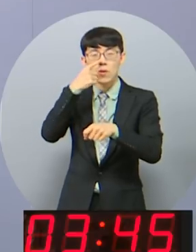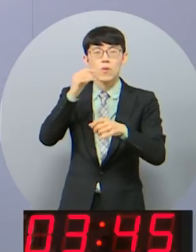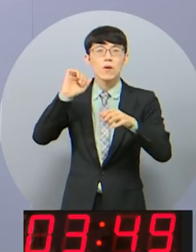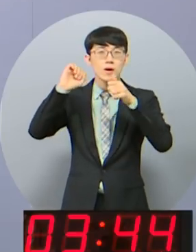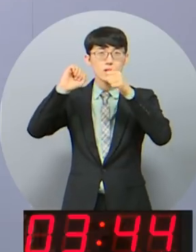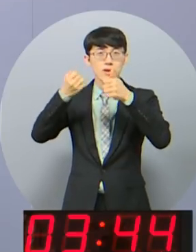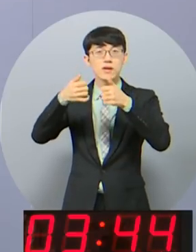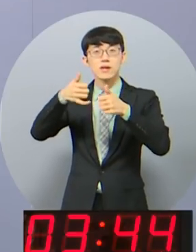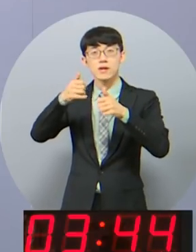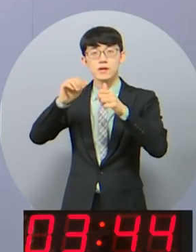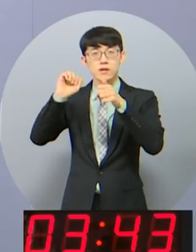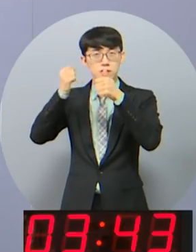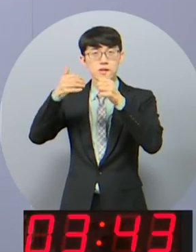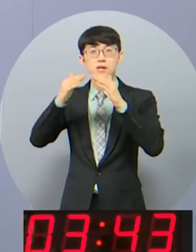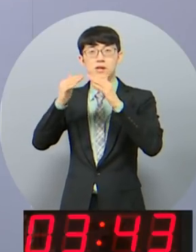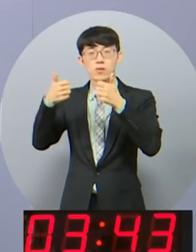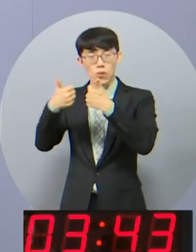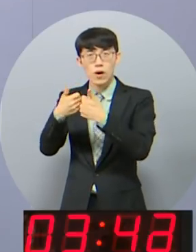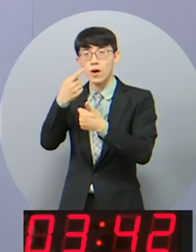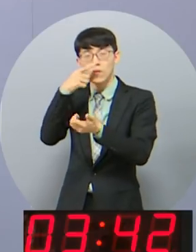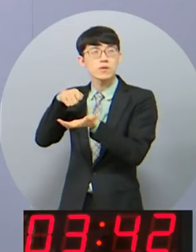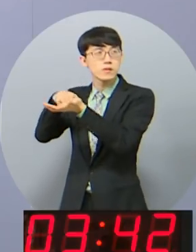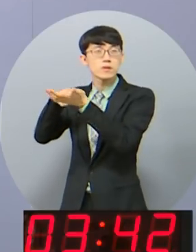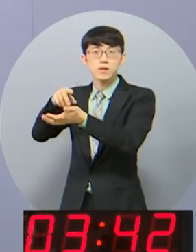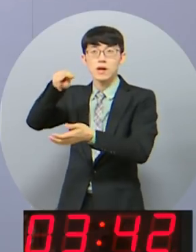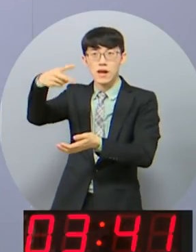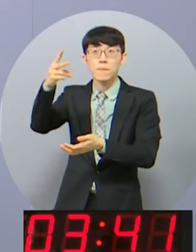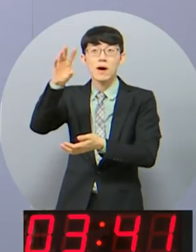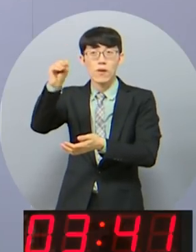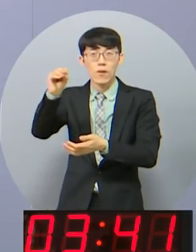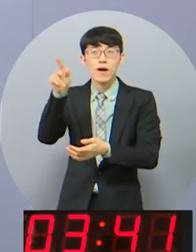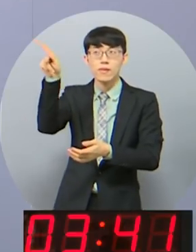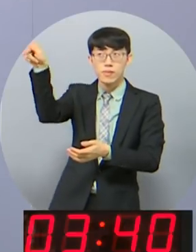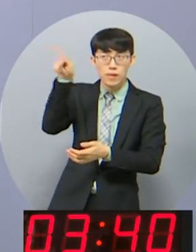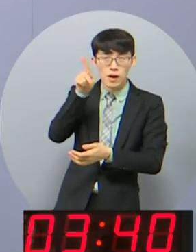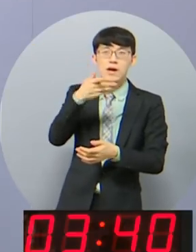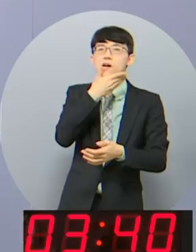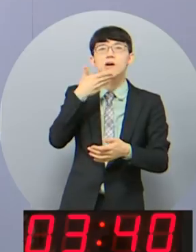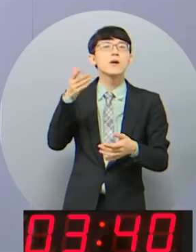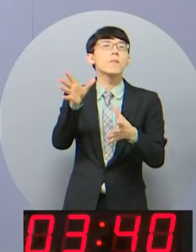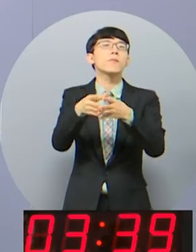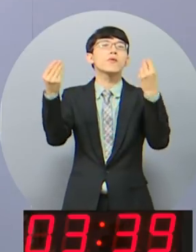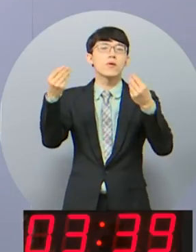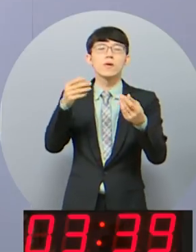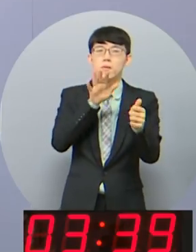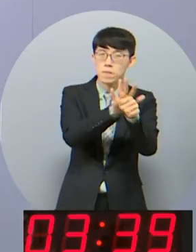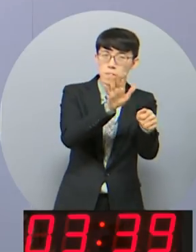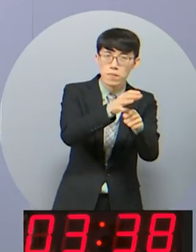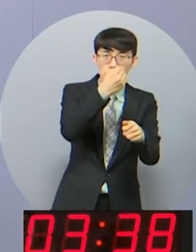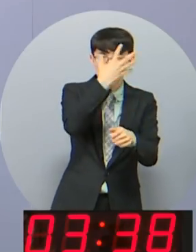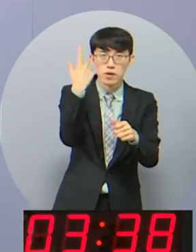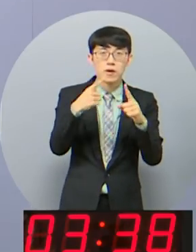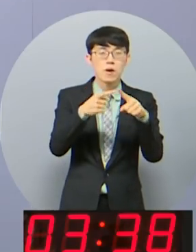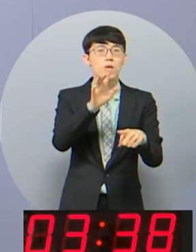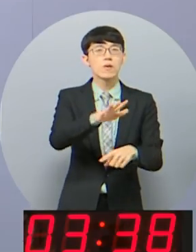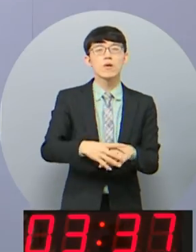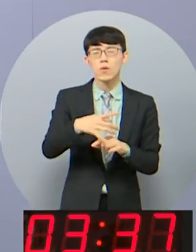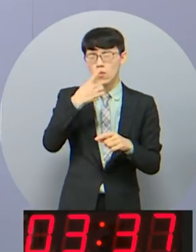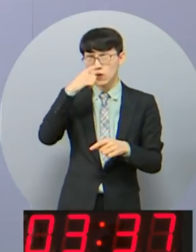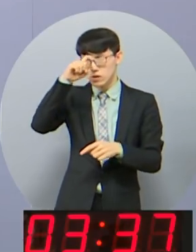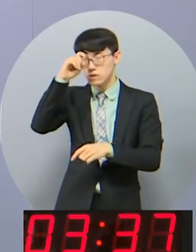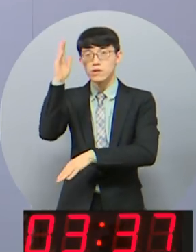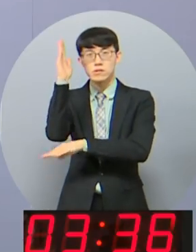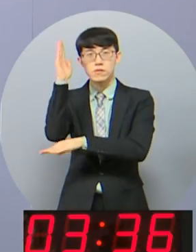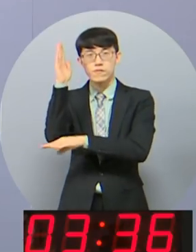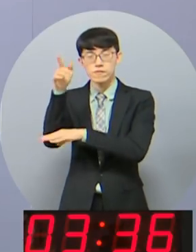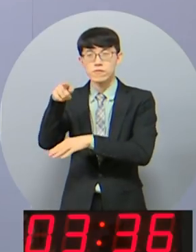贷款免息的这样子的好政见，来帮助年轻人。那我们也希望政府提高200万的核贷